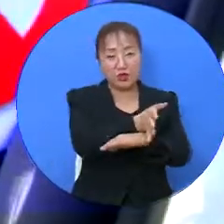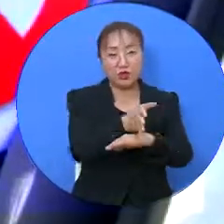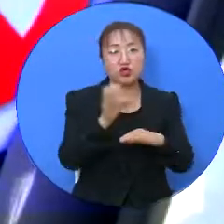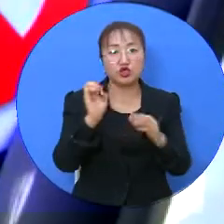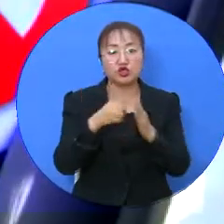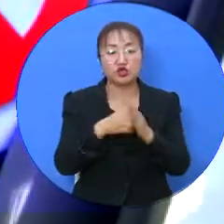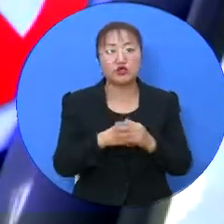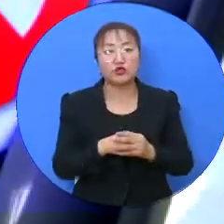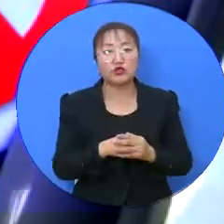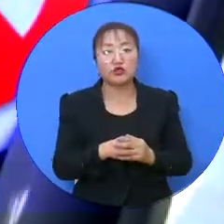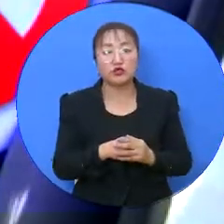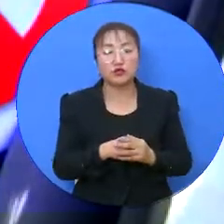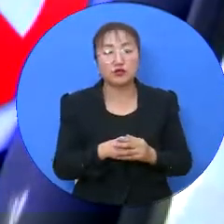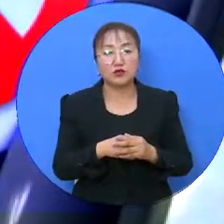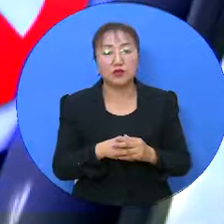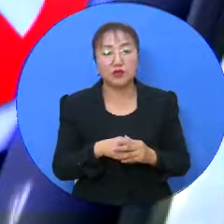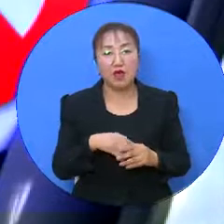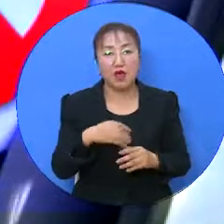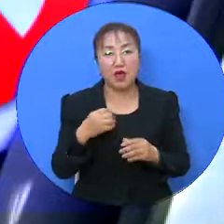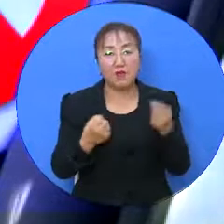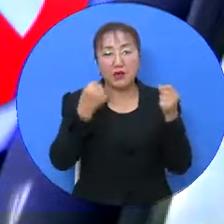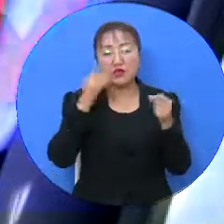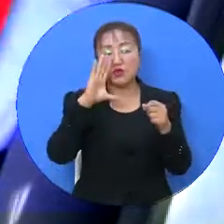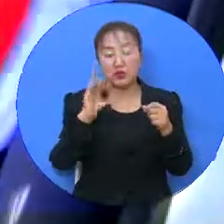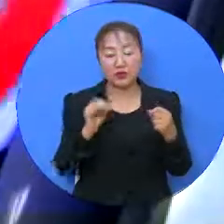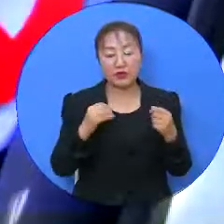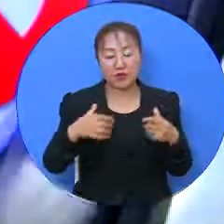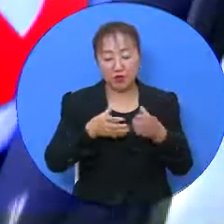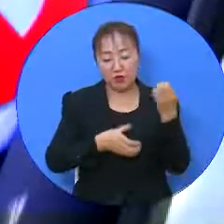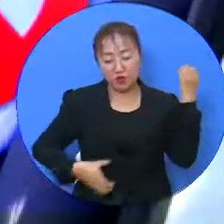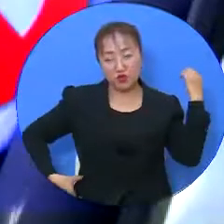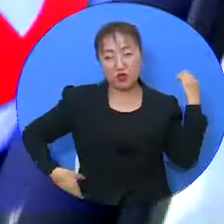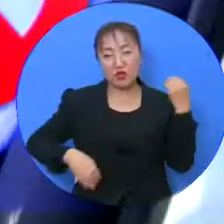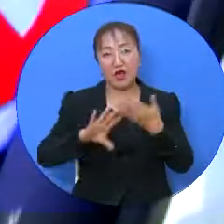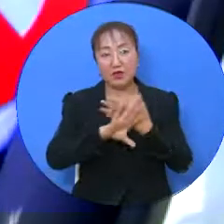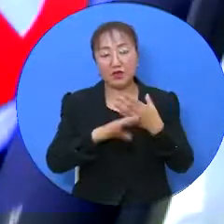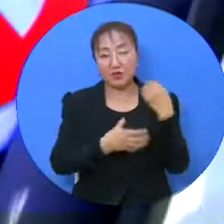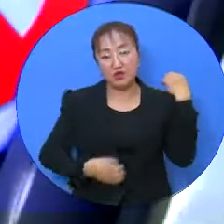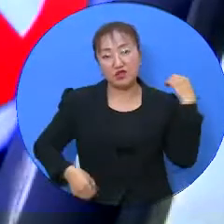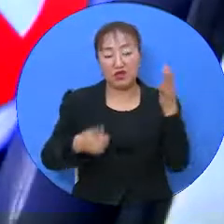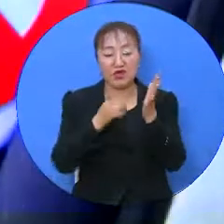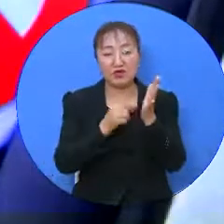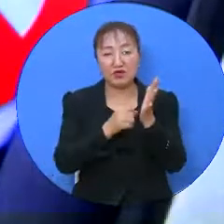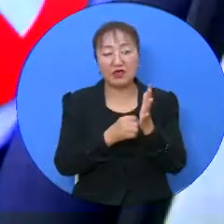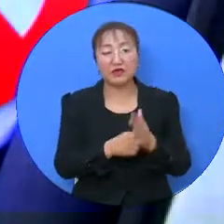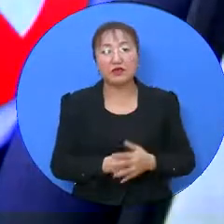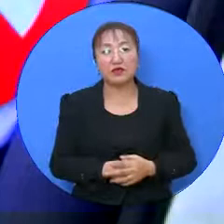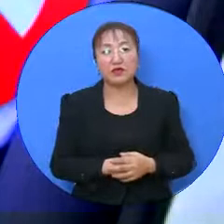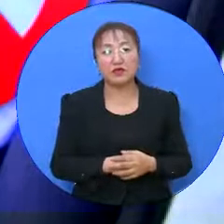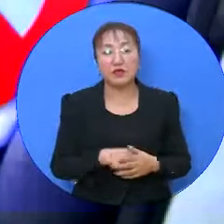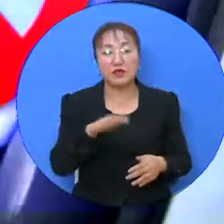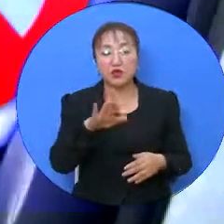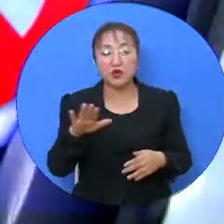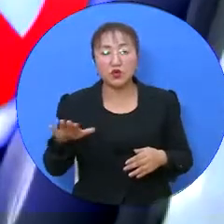хэрэгслэр зорчихдоо зориултын туудлыг хамгаалах хүс хэрэглээгүйгээс бага насны хүүхдийг урд суудалд суулгах нь ослын үед хүнд